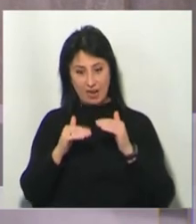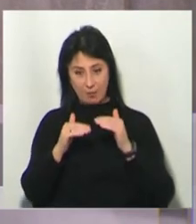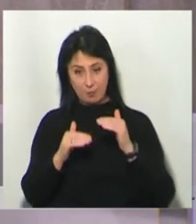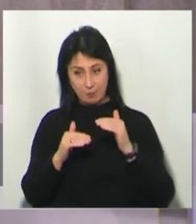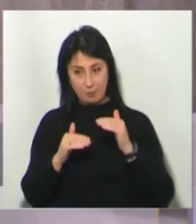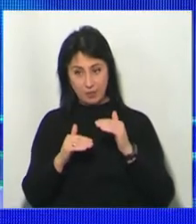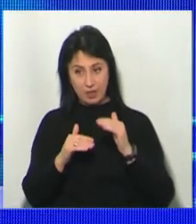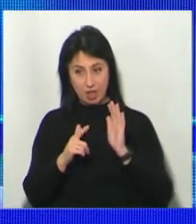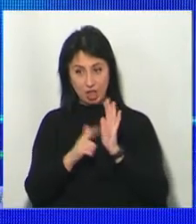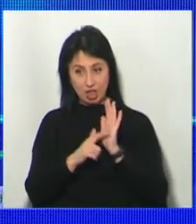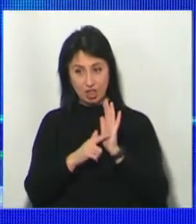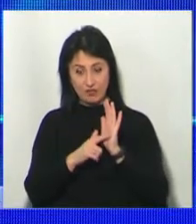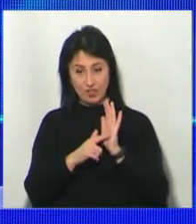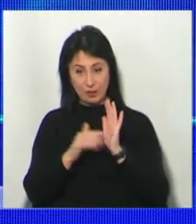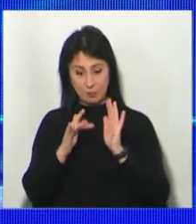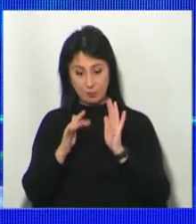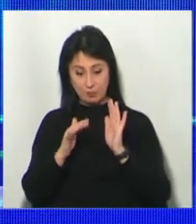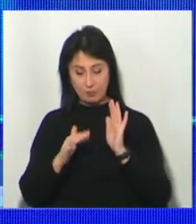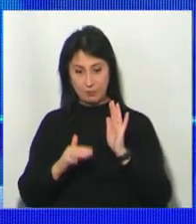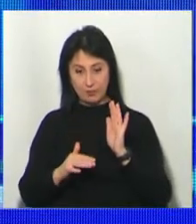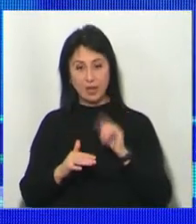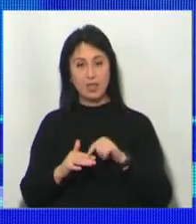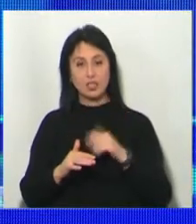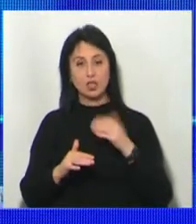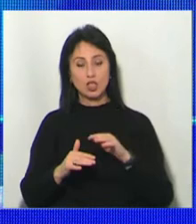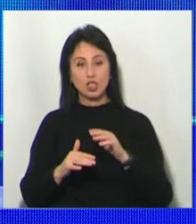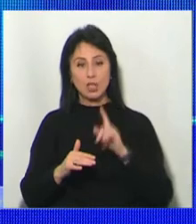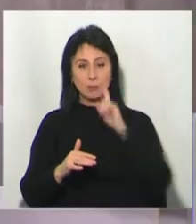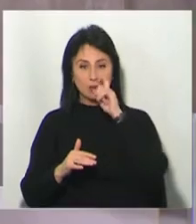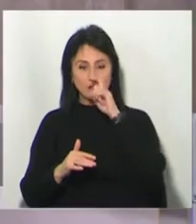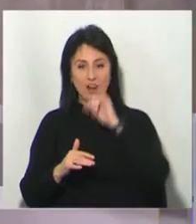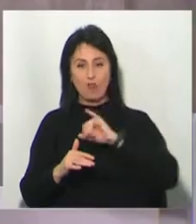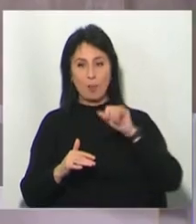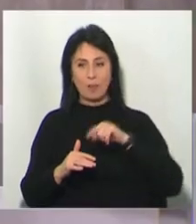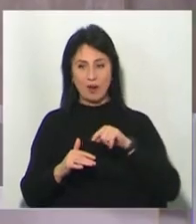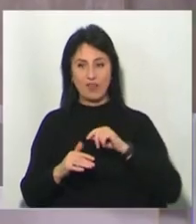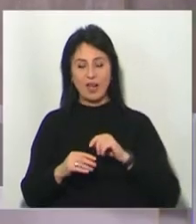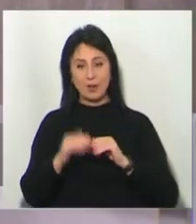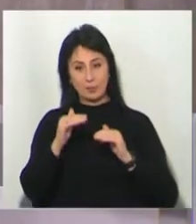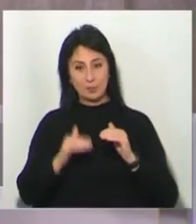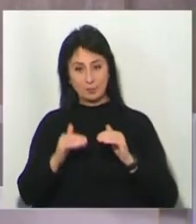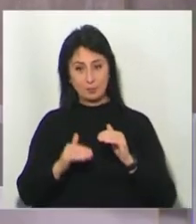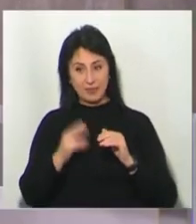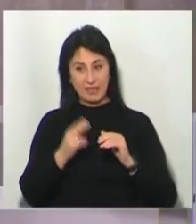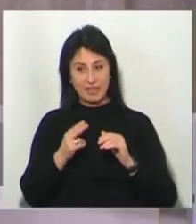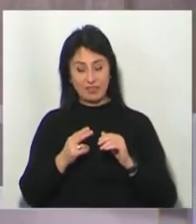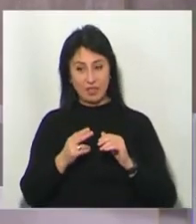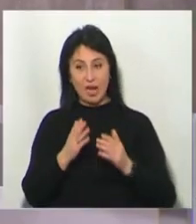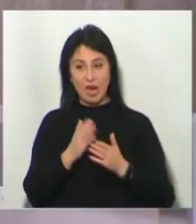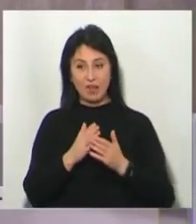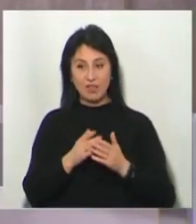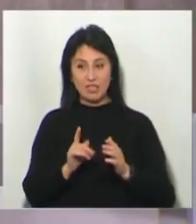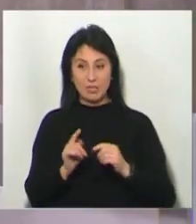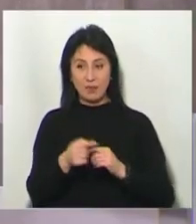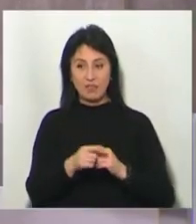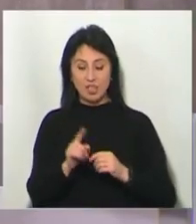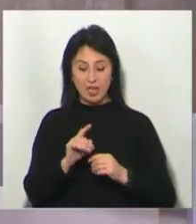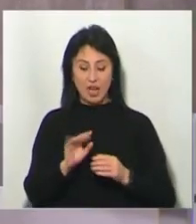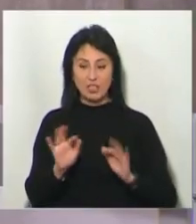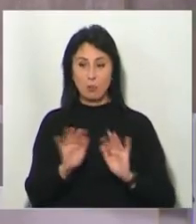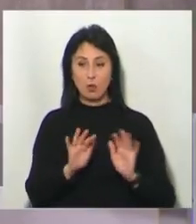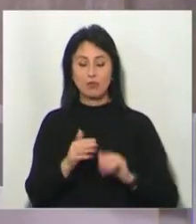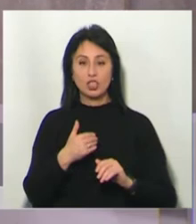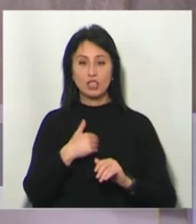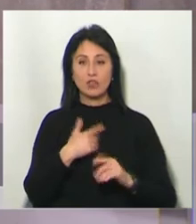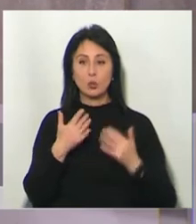იკლებთ 7-დან ქვემოთ მოდის მაჩვენებელი, ეს ნიშნავს, რომ ტენდენცია არის სწორედ შემჟავებისაკენ. არის თუ არა ამის მიღმა კონკრეტული